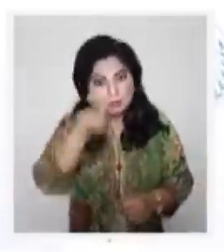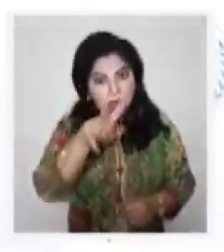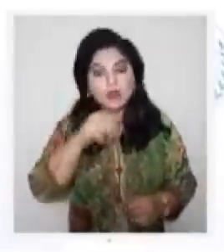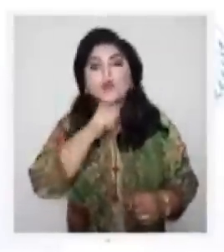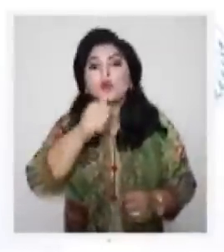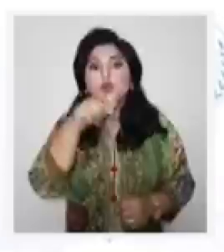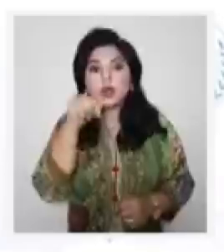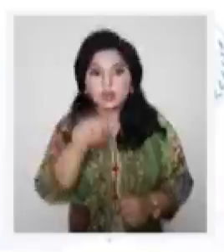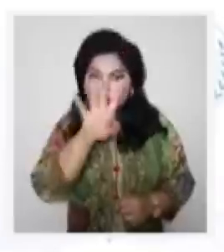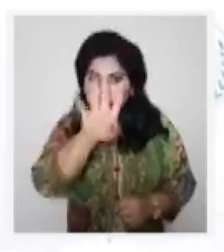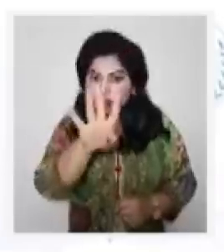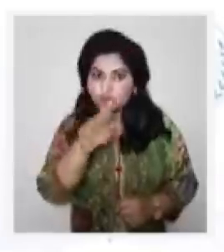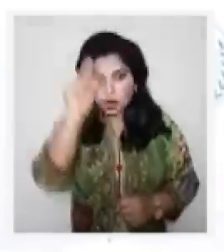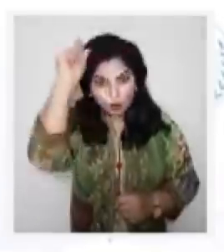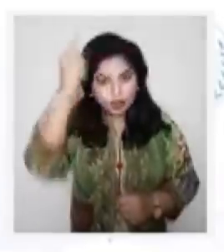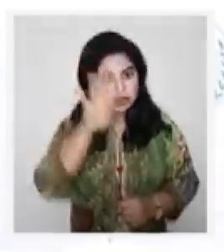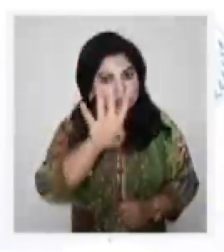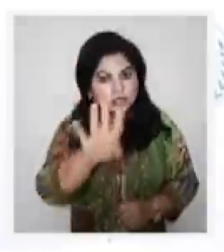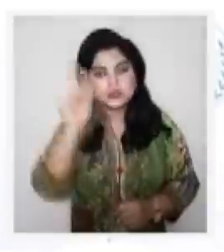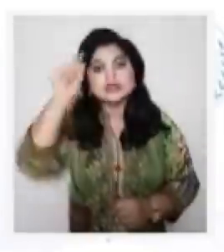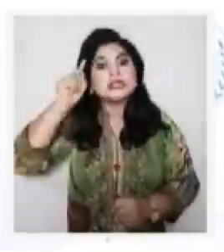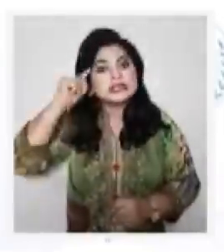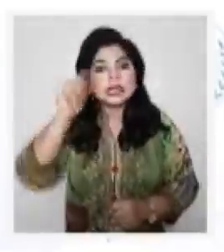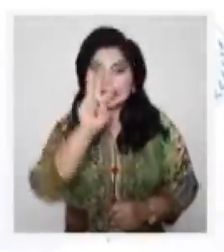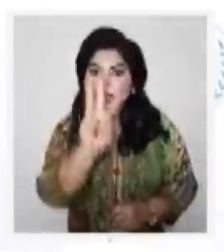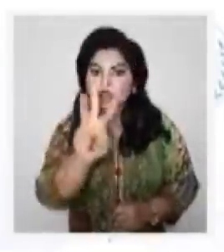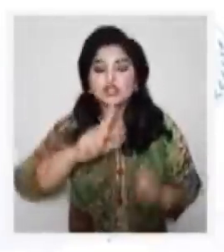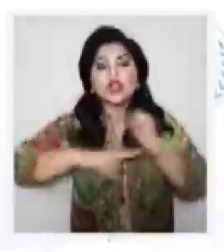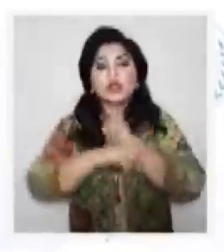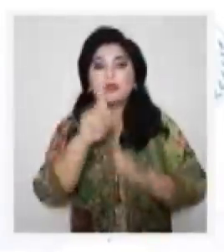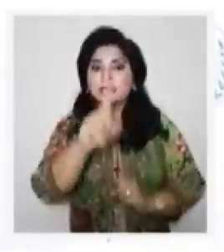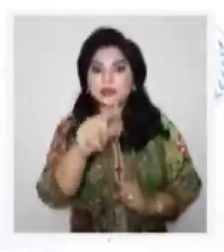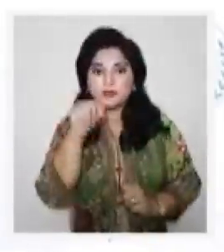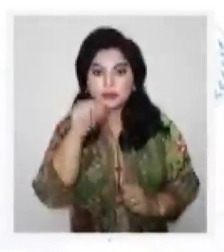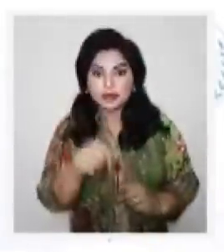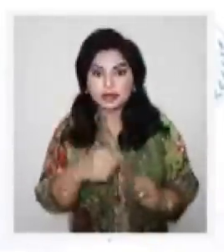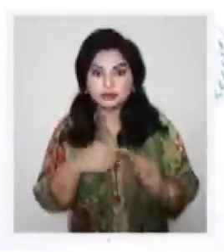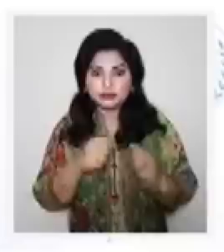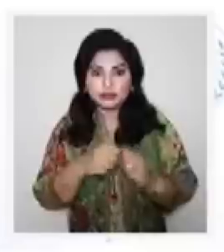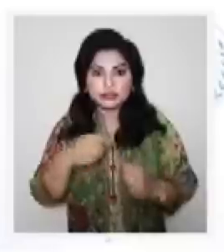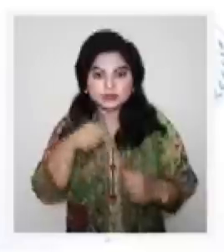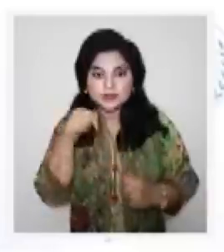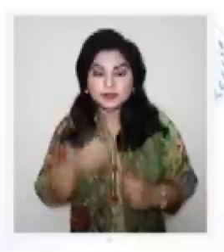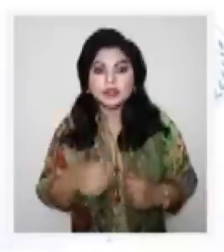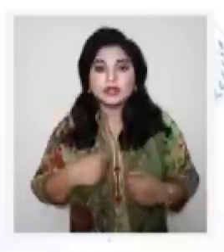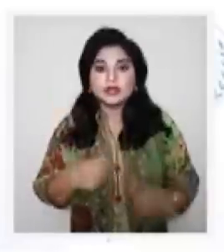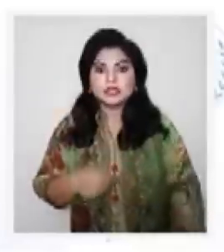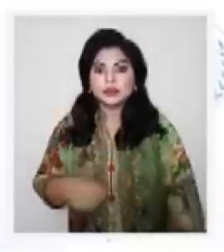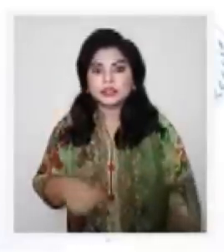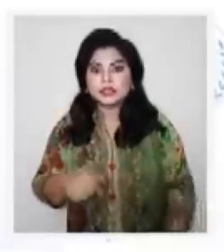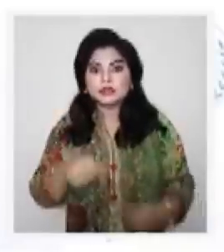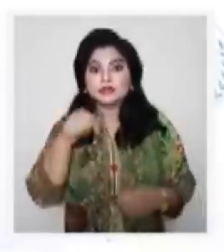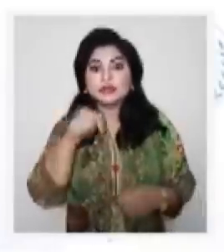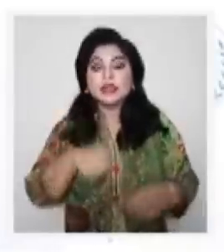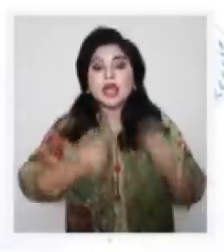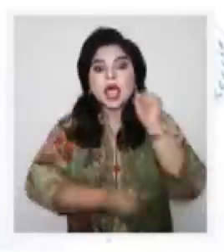বিভাগ ভিত্তিক ঢাকা বিভাগে 14 জন, চট্টগ্রাম বিভাগে 12 জন, খুলনা বিভাগ 4 জন, বরিশাল 4 জন, সিলেট 3 জন